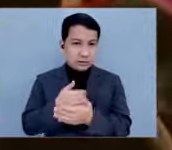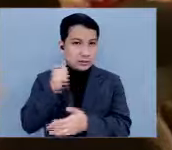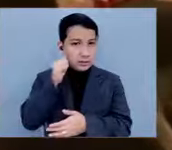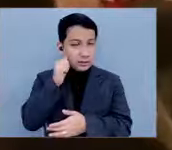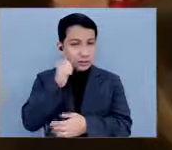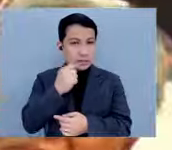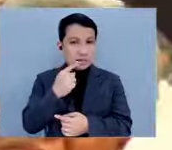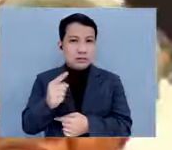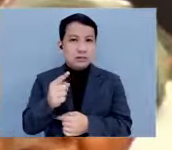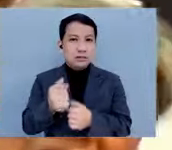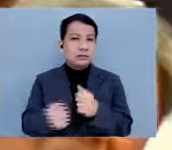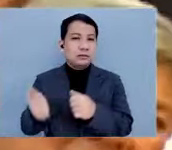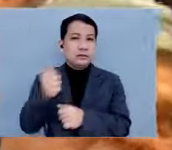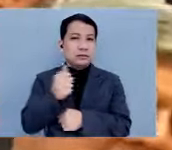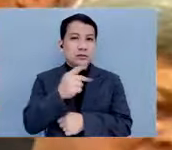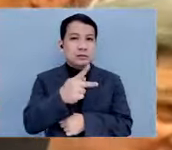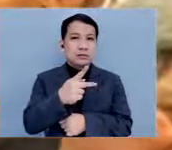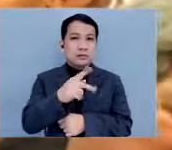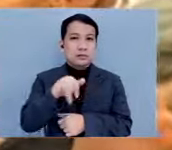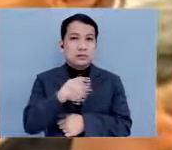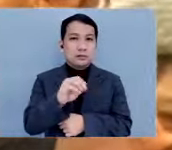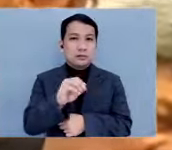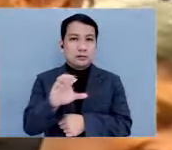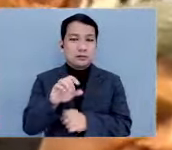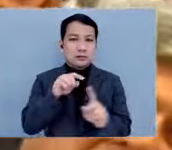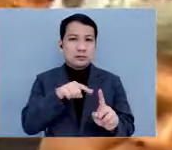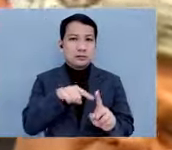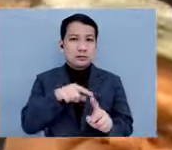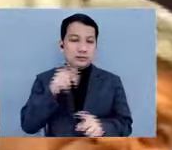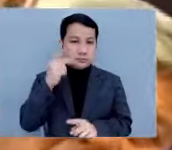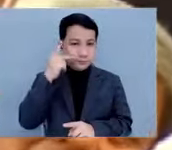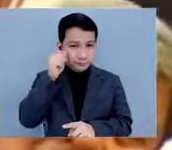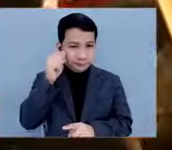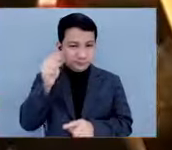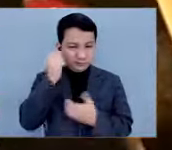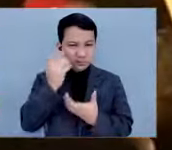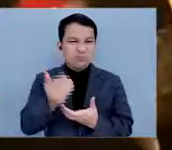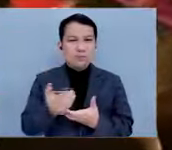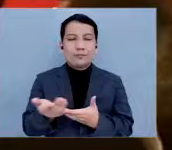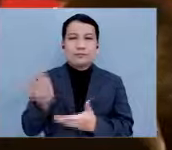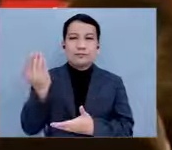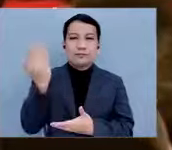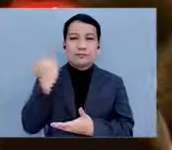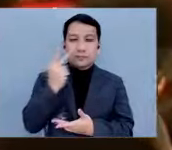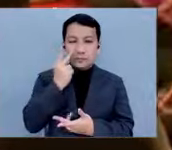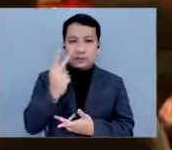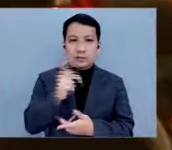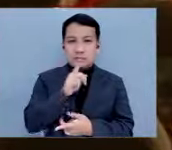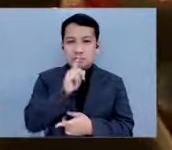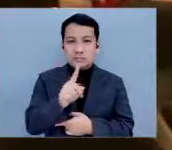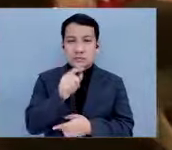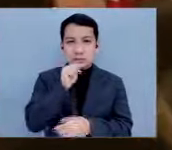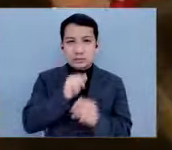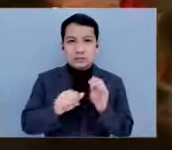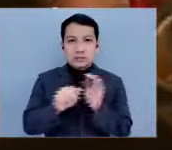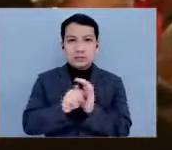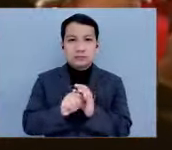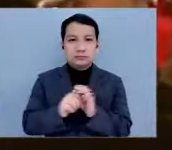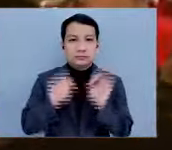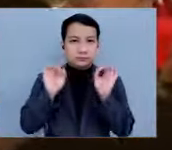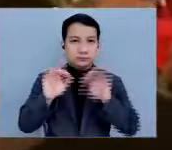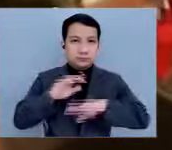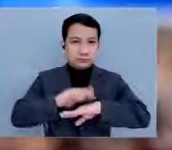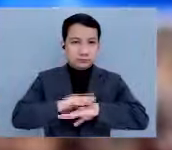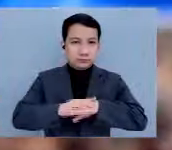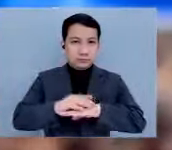ng Kingdom of Jesus Christ na si Pastor Apollo Quiboloy. Kamakailan lang nang aminin niyang nagtatago siya dahil sa umano'y banta sa kanyang